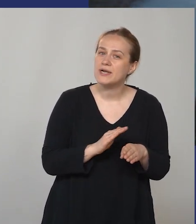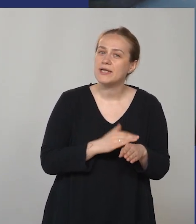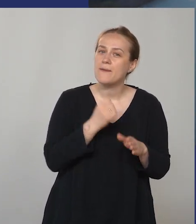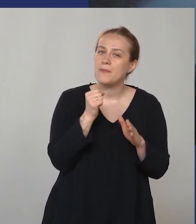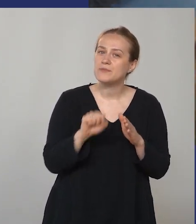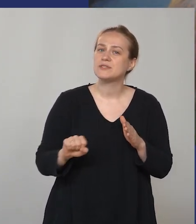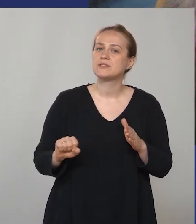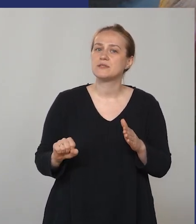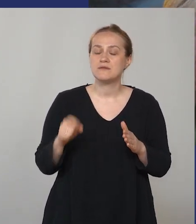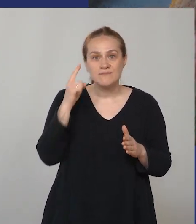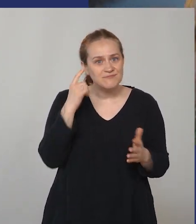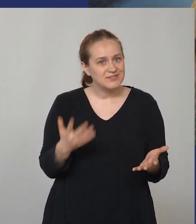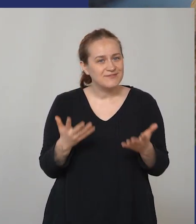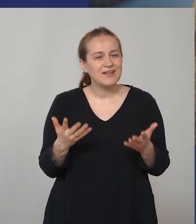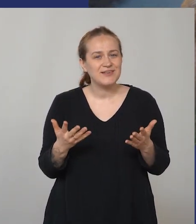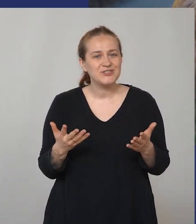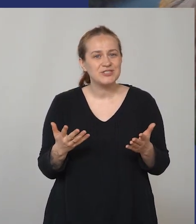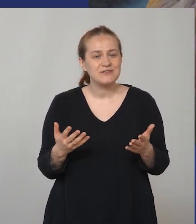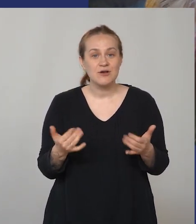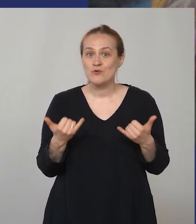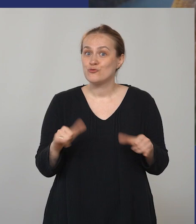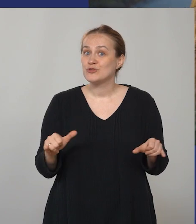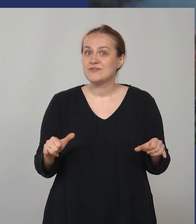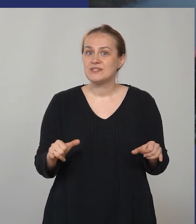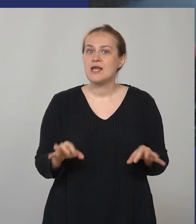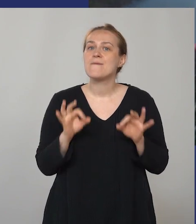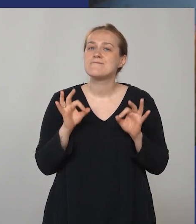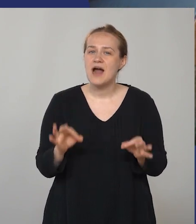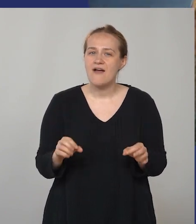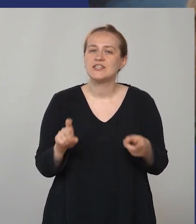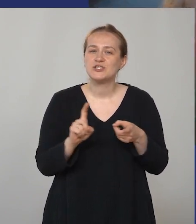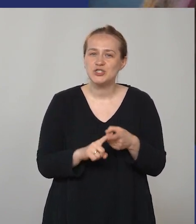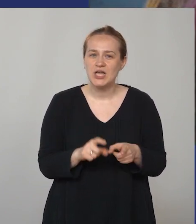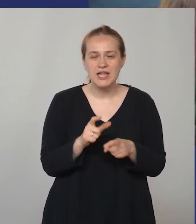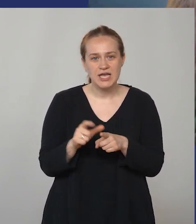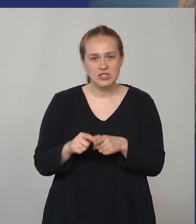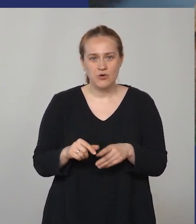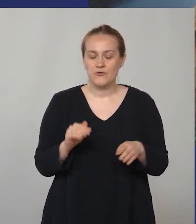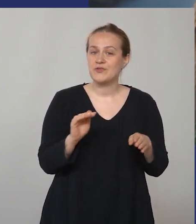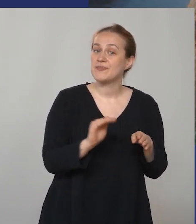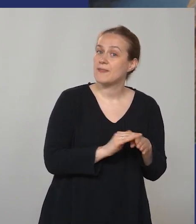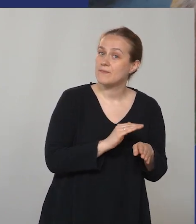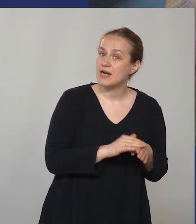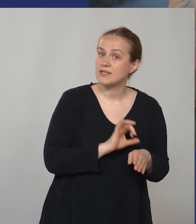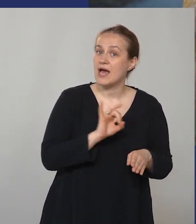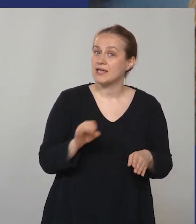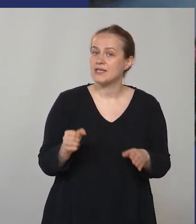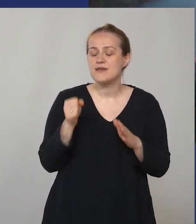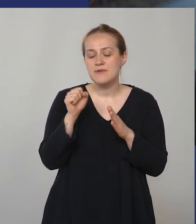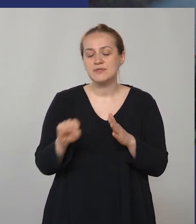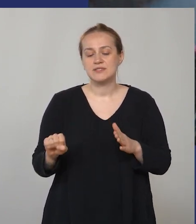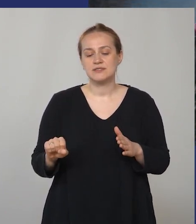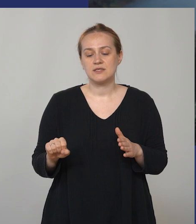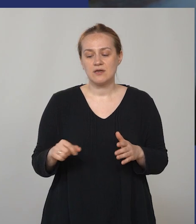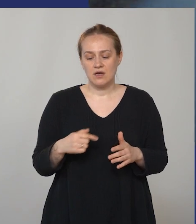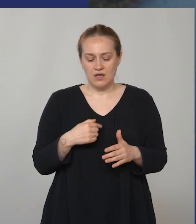«добрый победитель». Представляешь? Удивительное и правильное сочетание слов. Доброта и